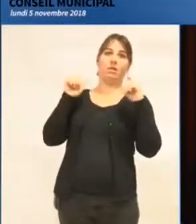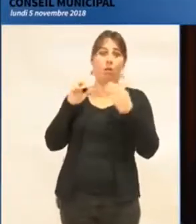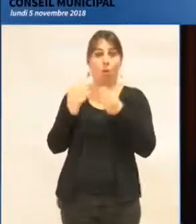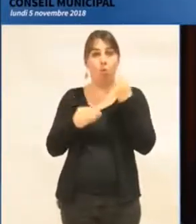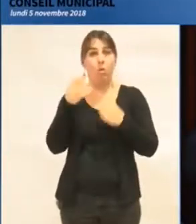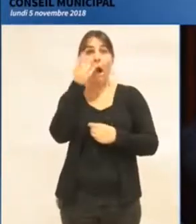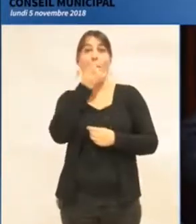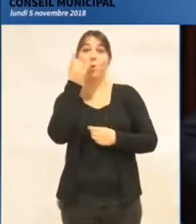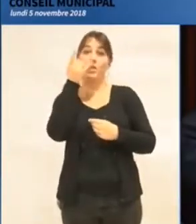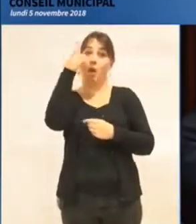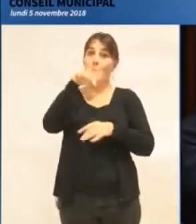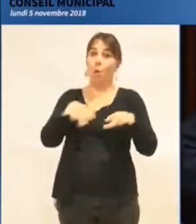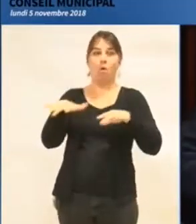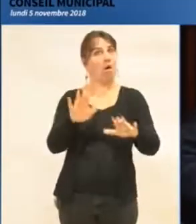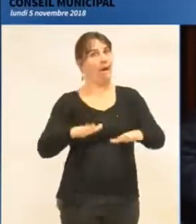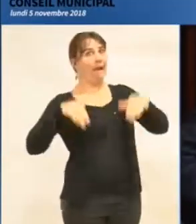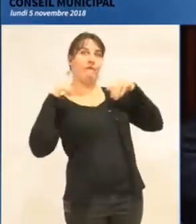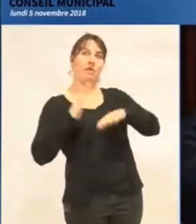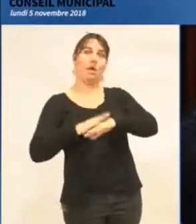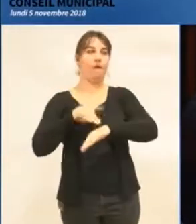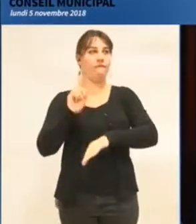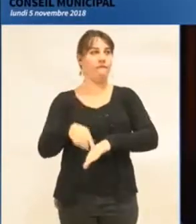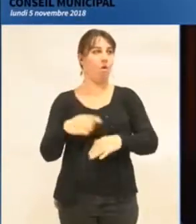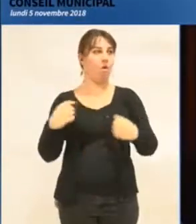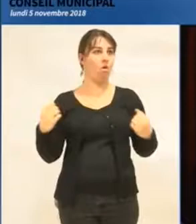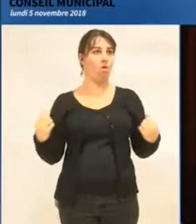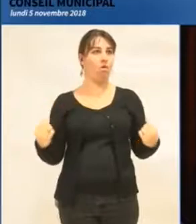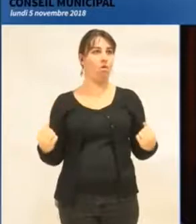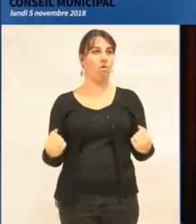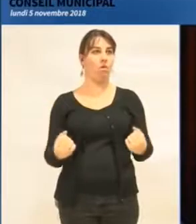Bref, le